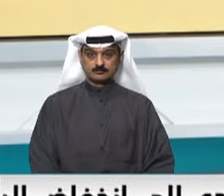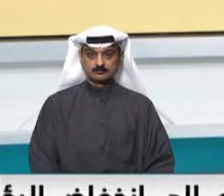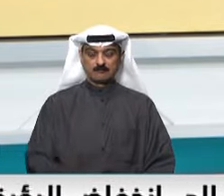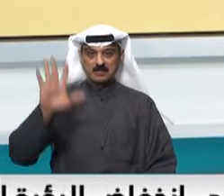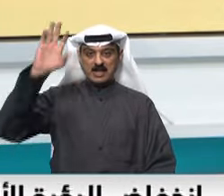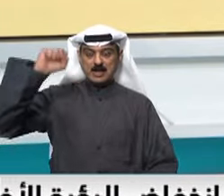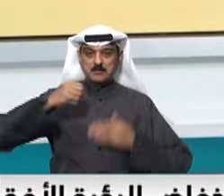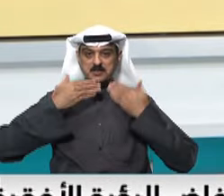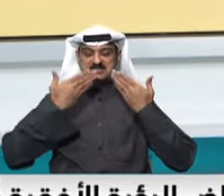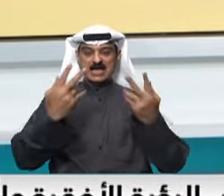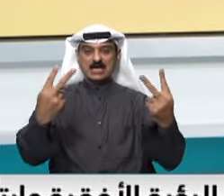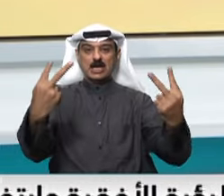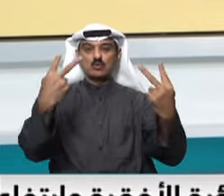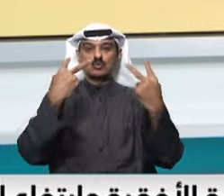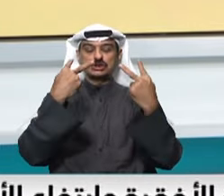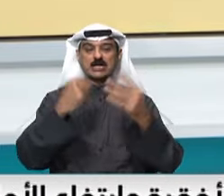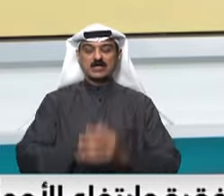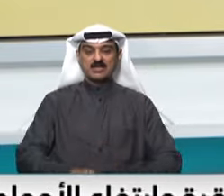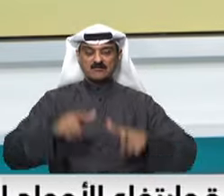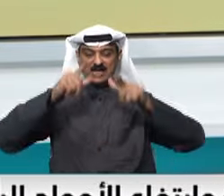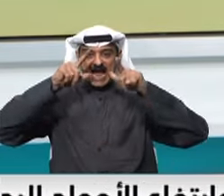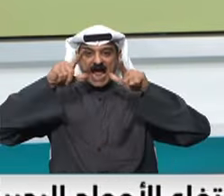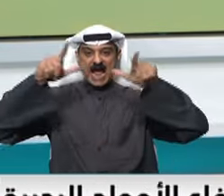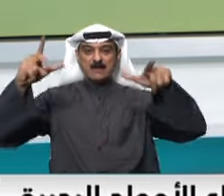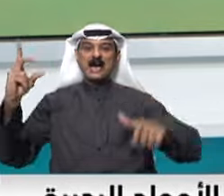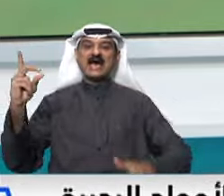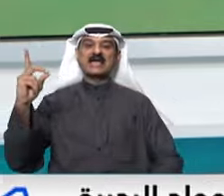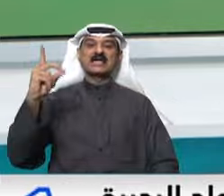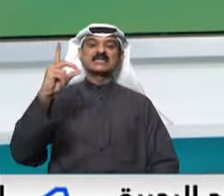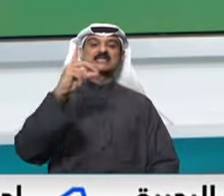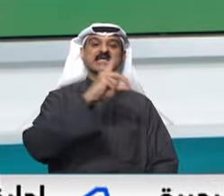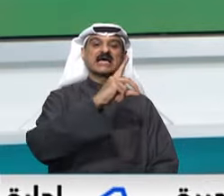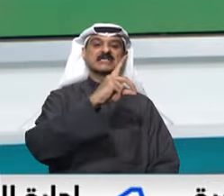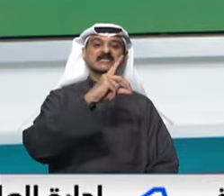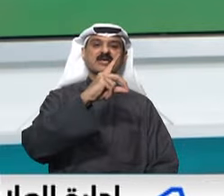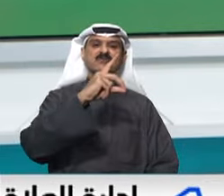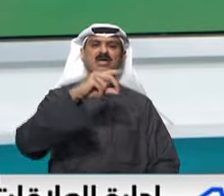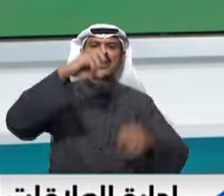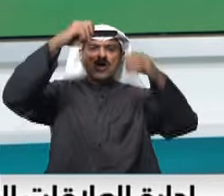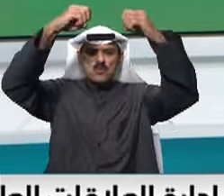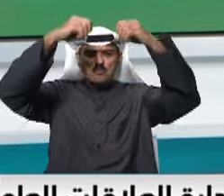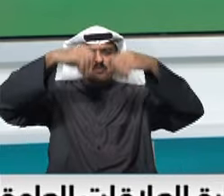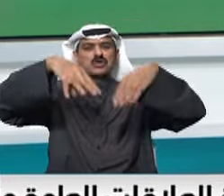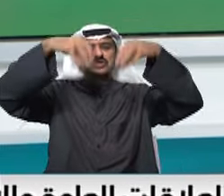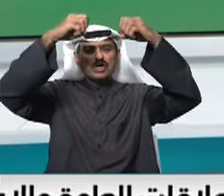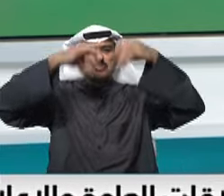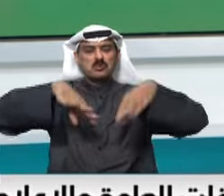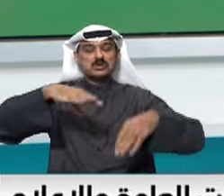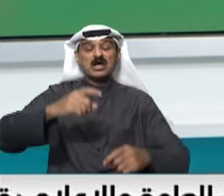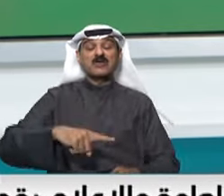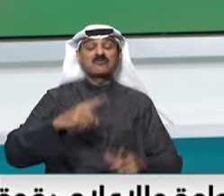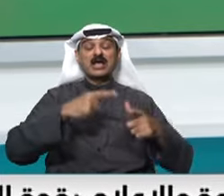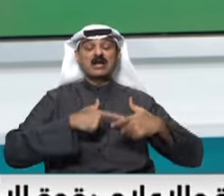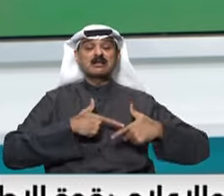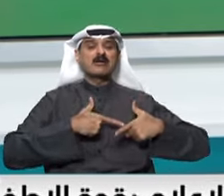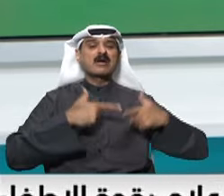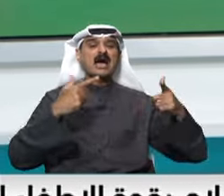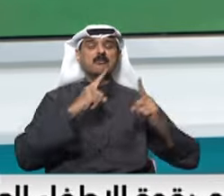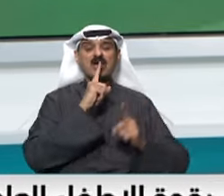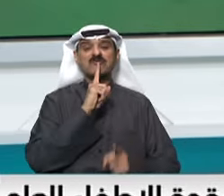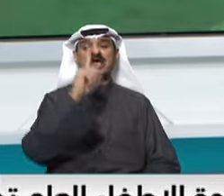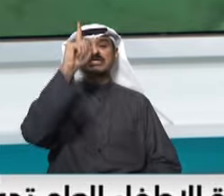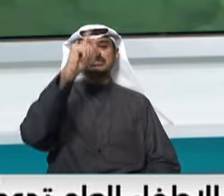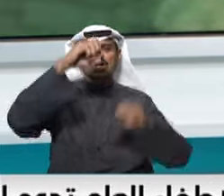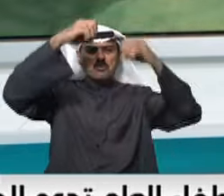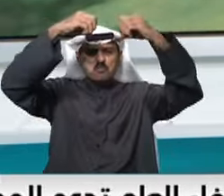مساكم الله بالخير أعزائي المشاهدين في نشرتنا الجوية لهذه الليلة. مطرنا بفضل الله ورحمته تأثرت البلاد